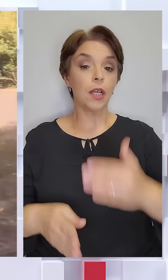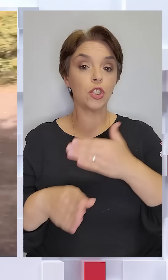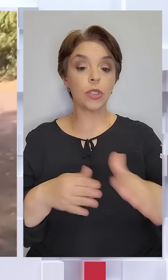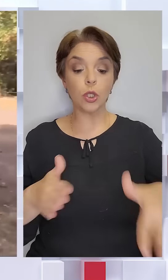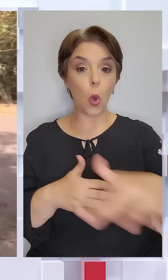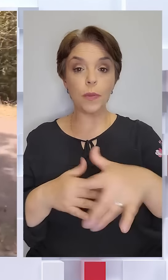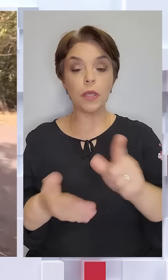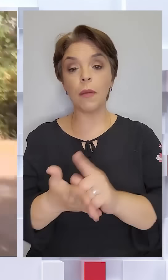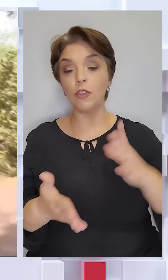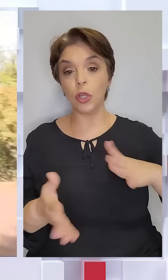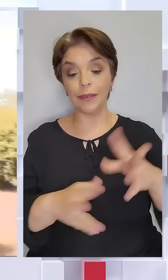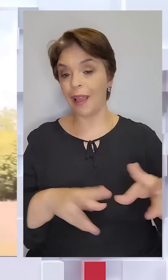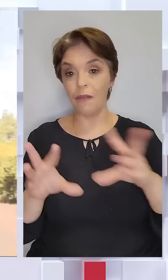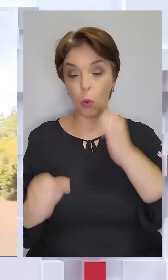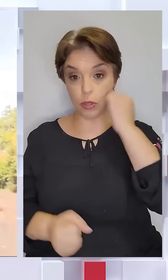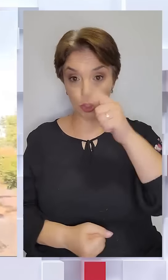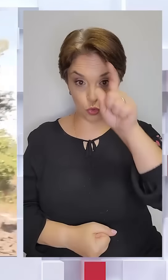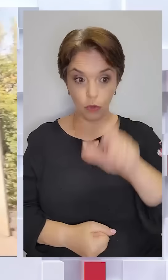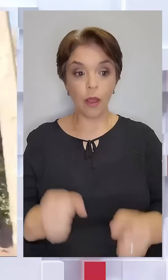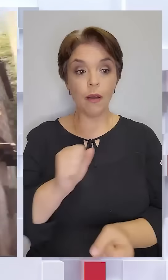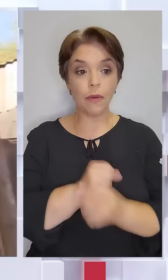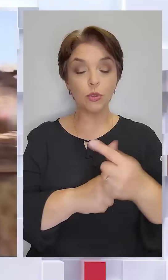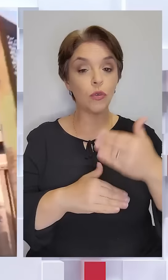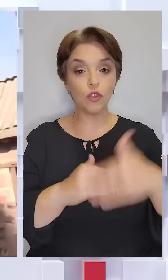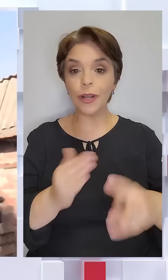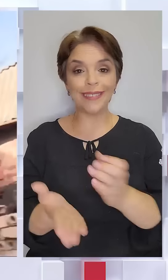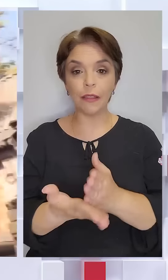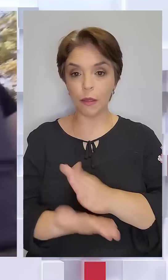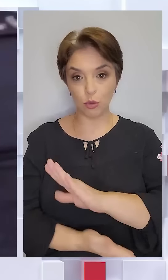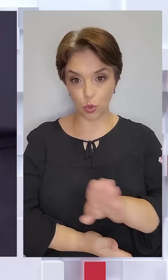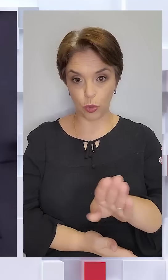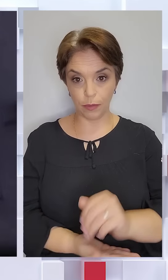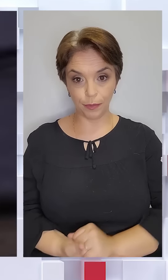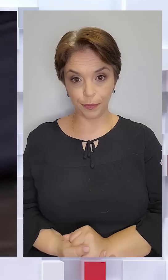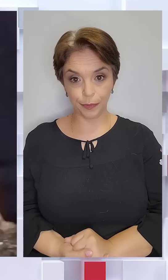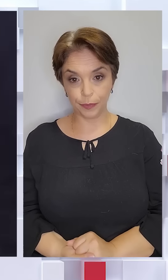Частина обійстя, де мав чекати на евакуацію літній чоловік, виявилося, що вже не існує.